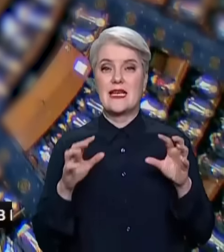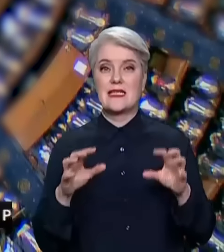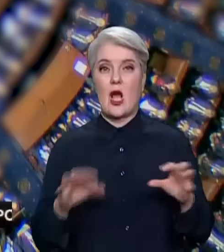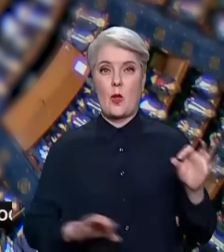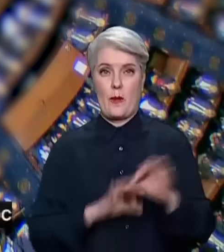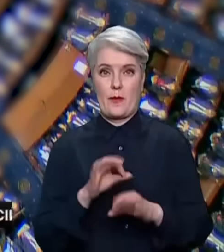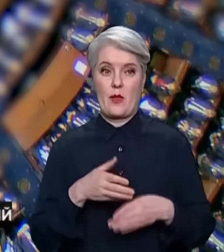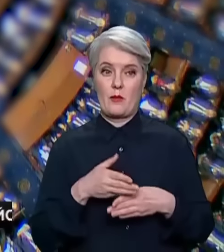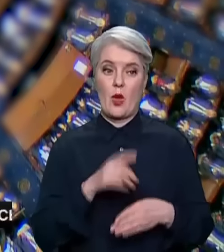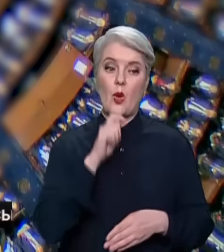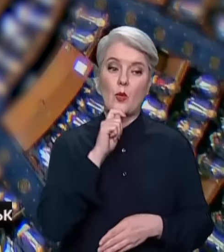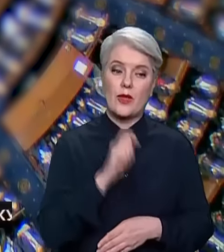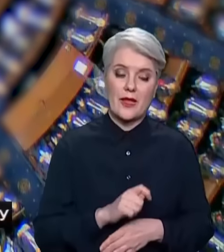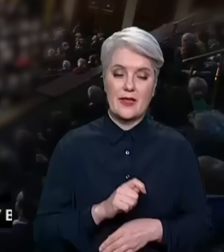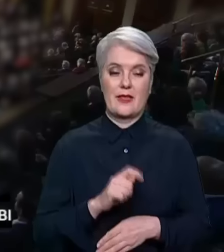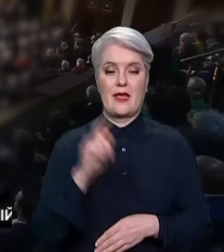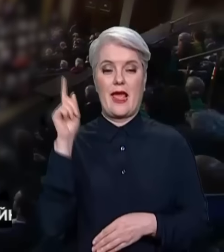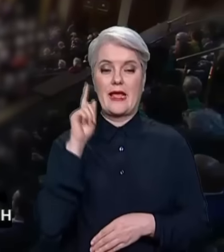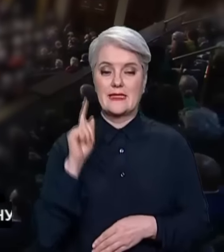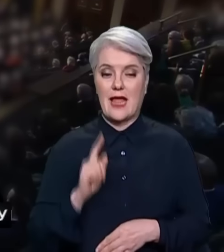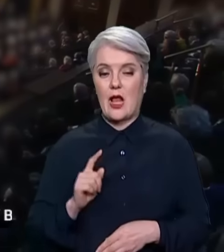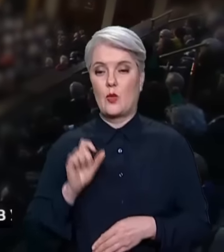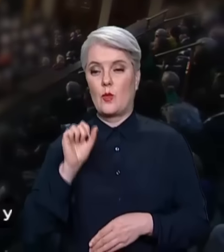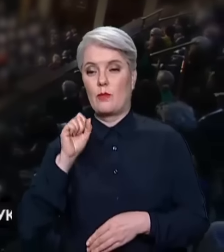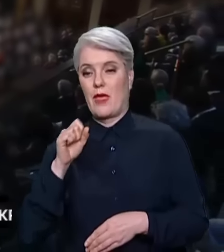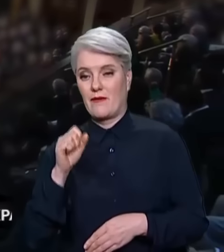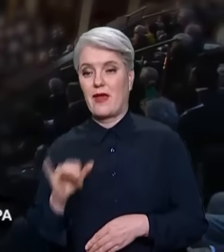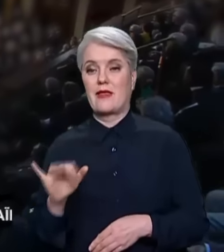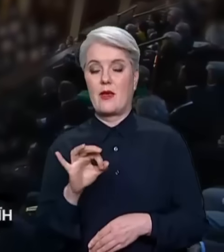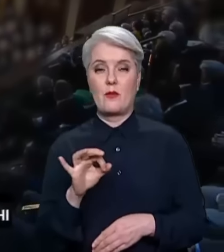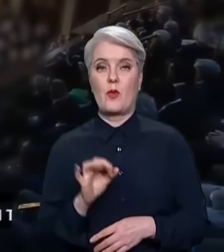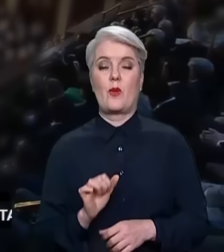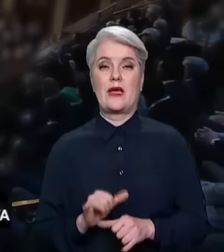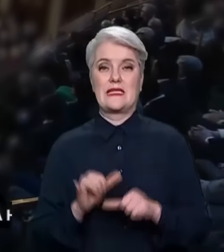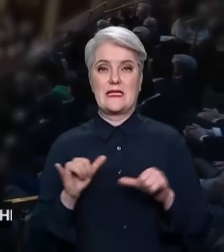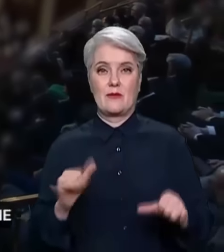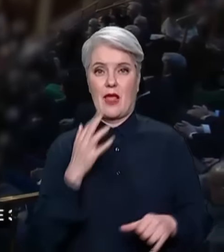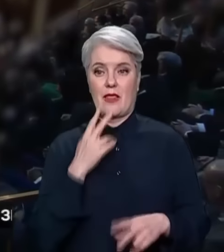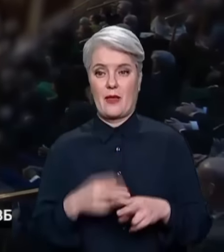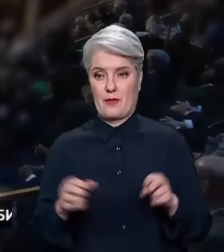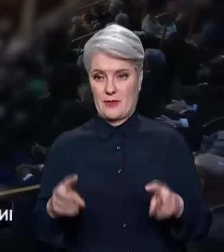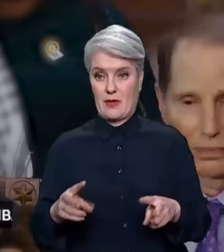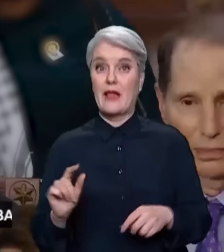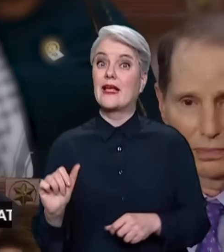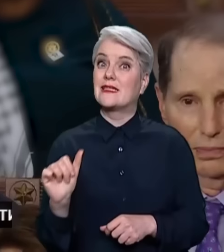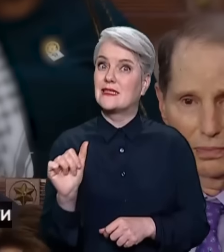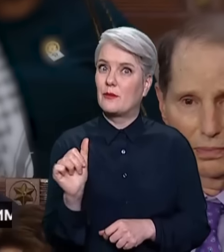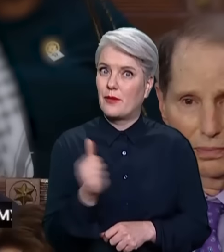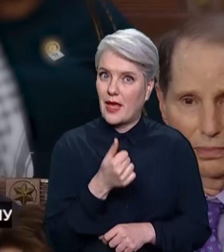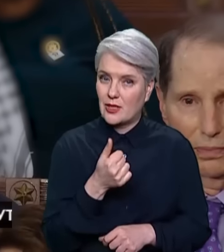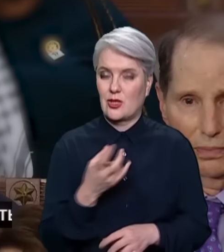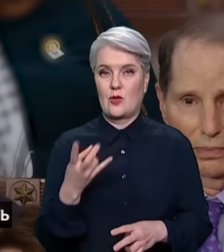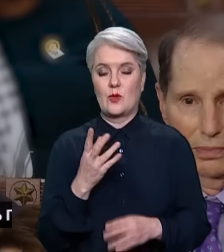допомогу Україні, Ізраїлю, Тайваню та щодо зміцнення нацбезпеки. Однак, що це відбулося, спершу конгресмени